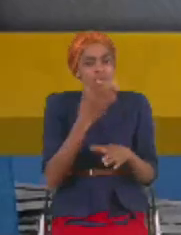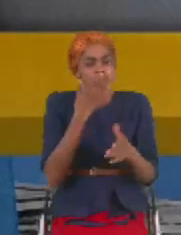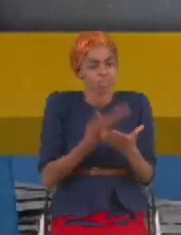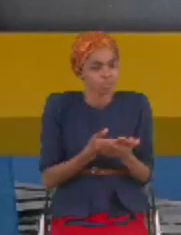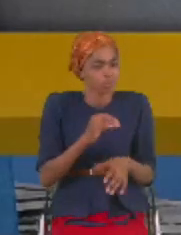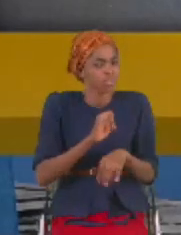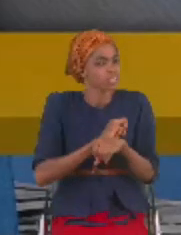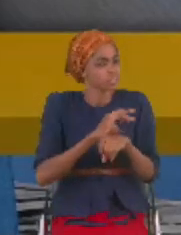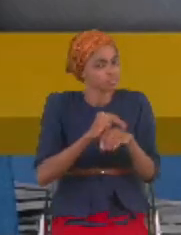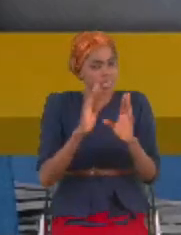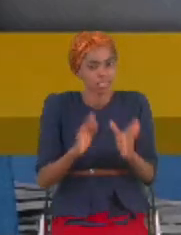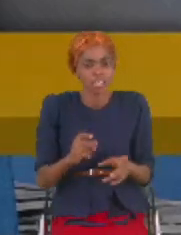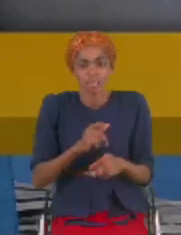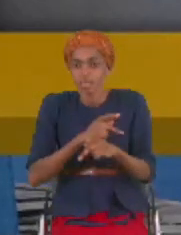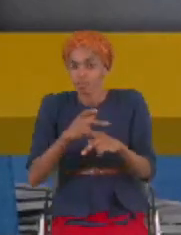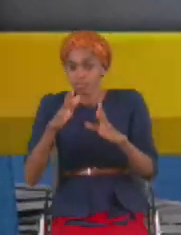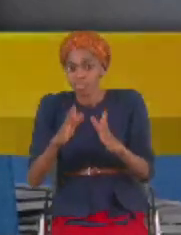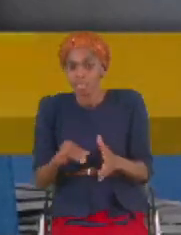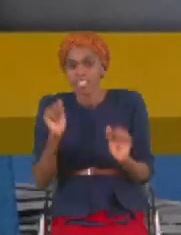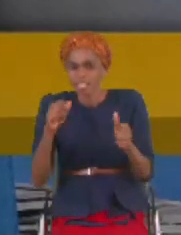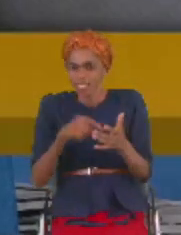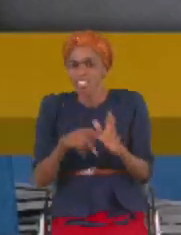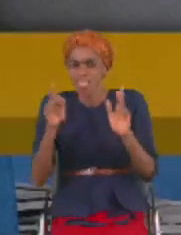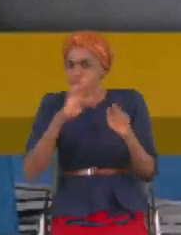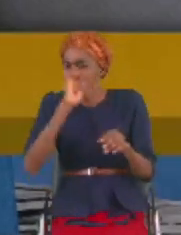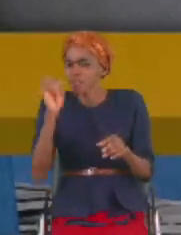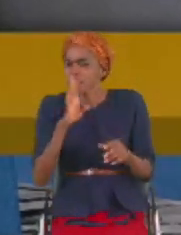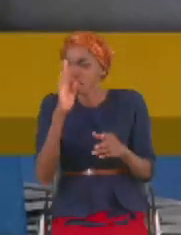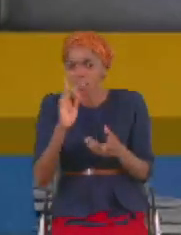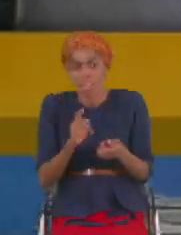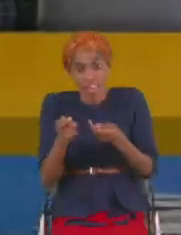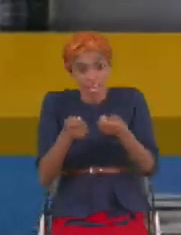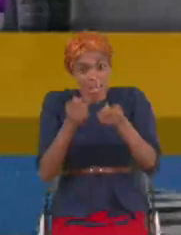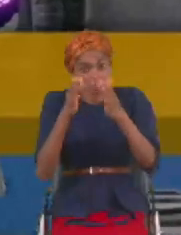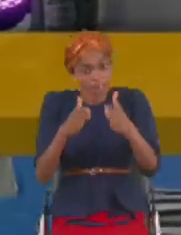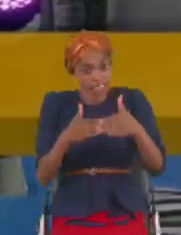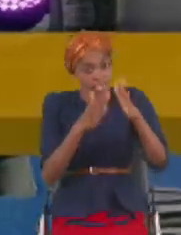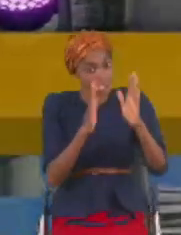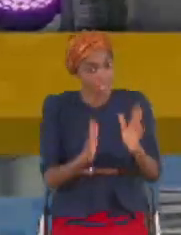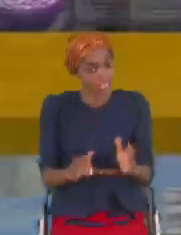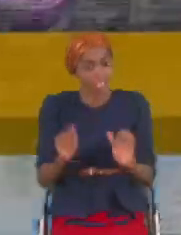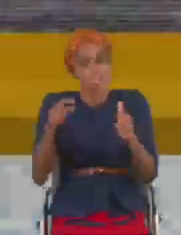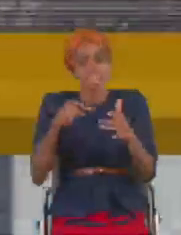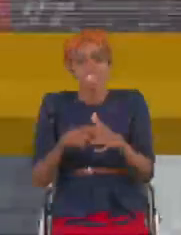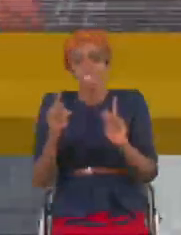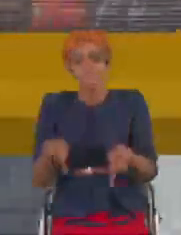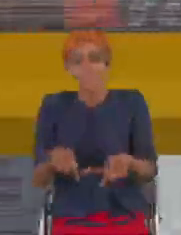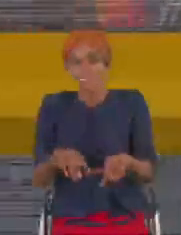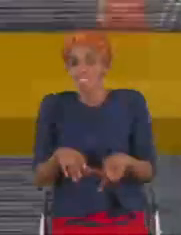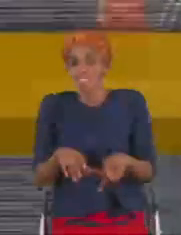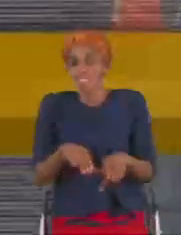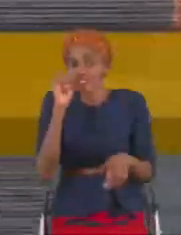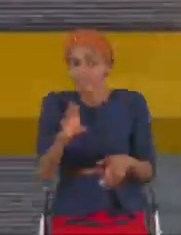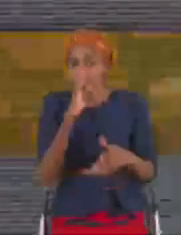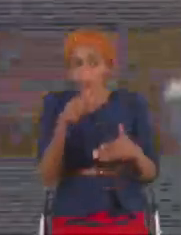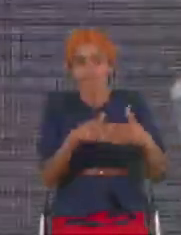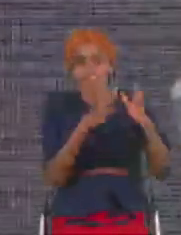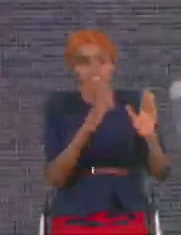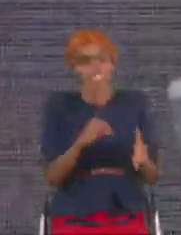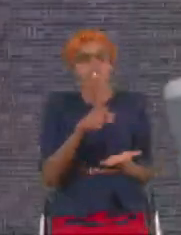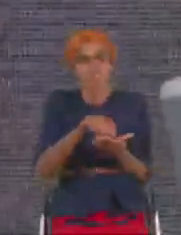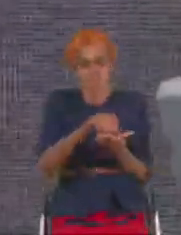tendu il erra rugueuse et que cela pépin directeur il est